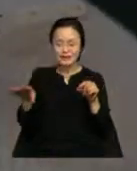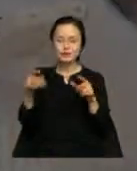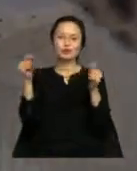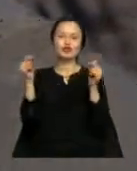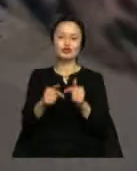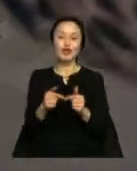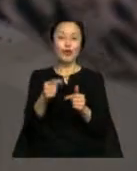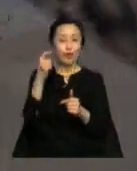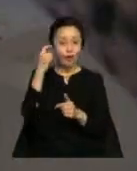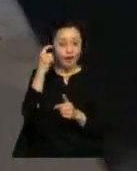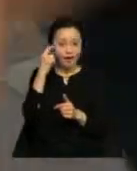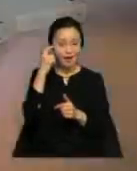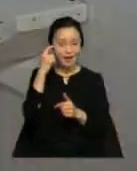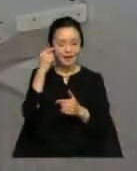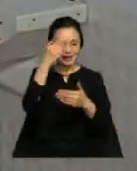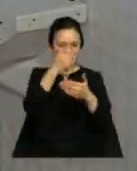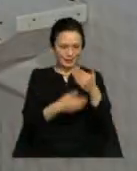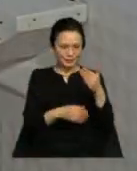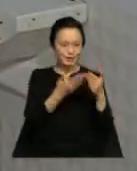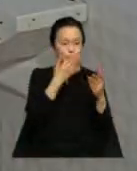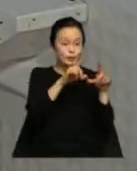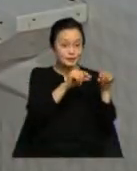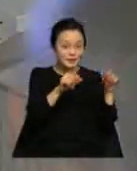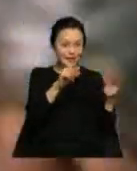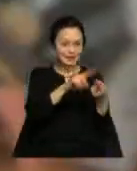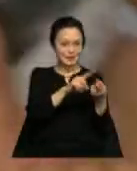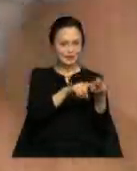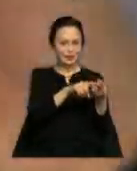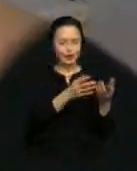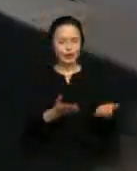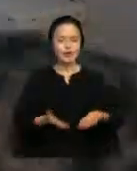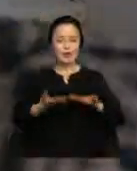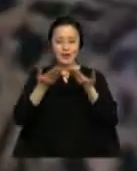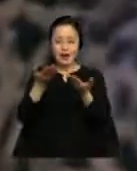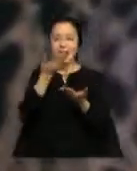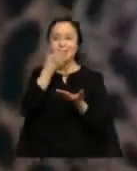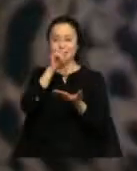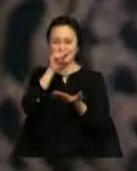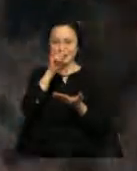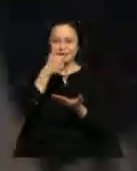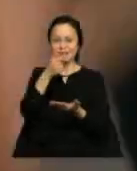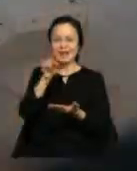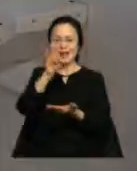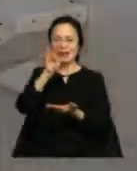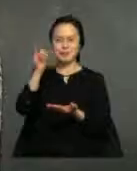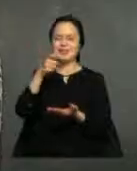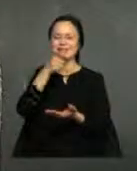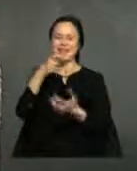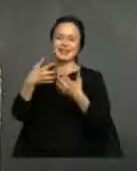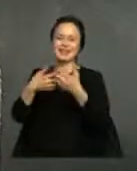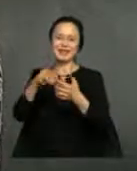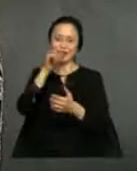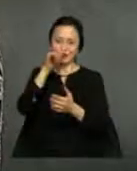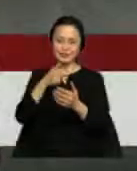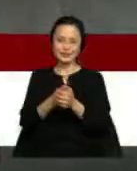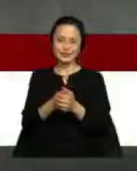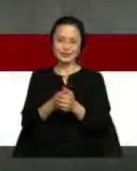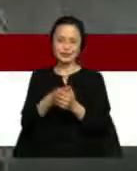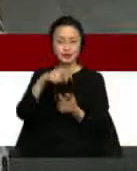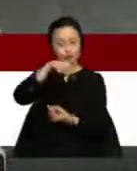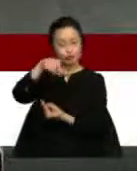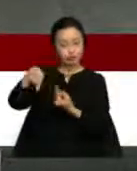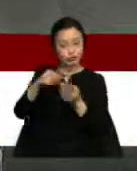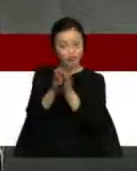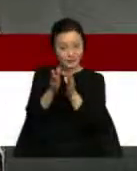남는 음식은 기부하고 필요한 식재료는 가져올 수 있는 나비 냉장고가 생겼기 때문입니다. 나비 냉장고가